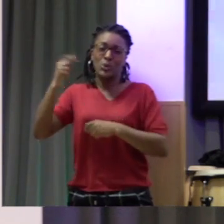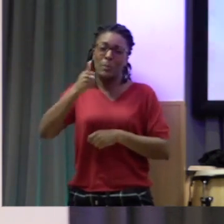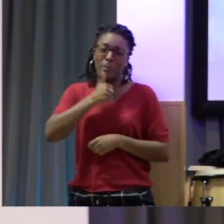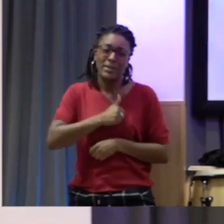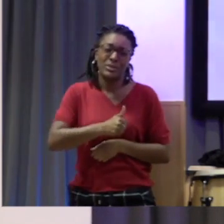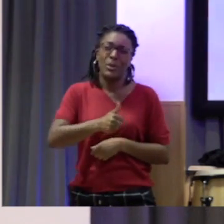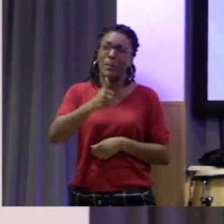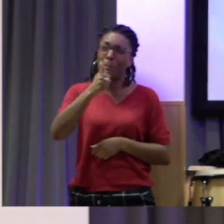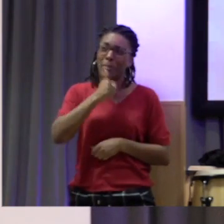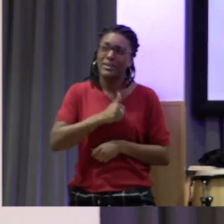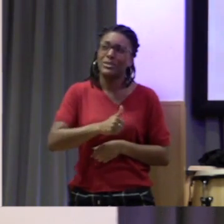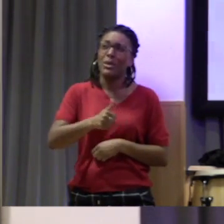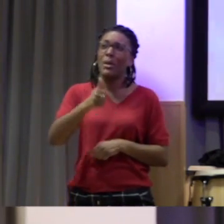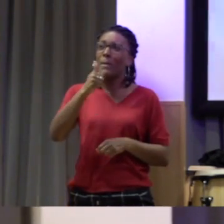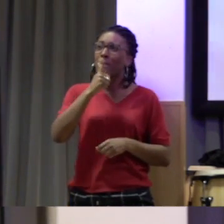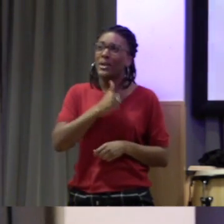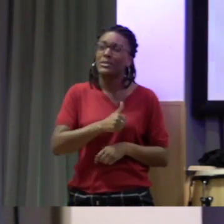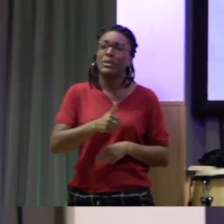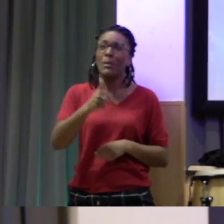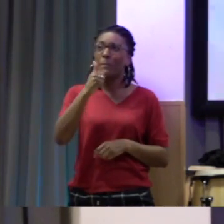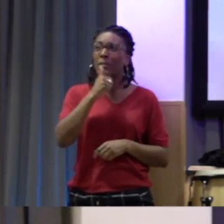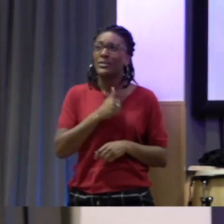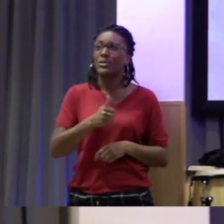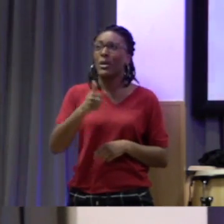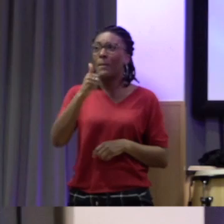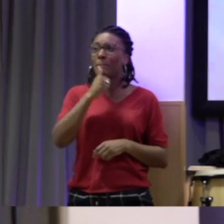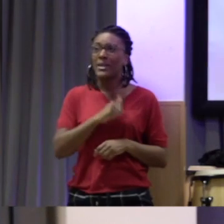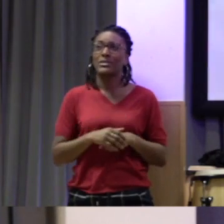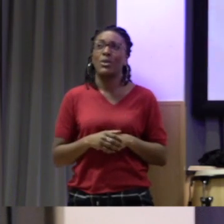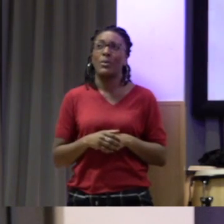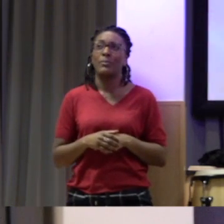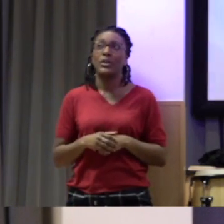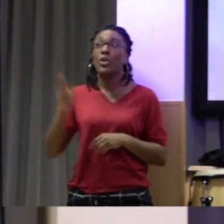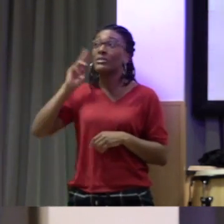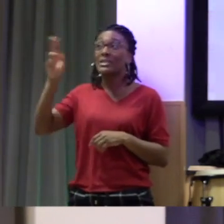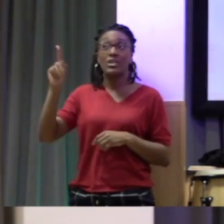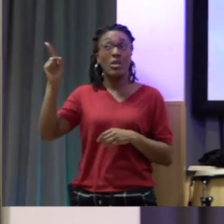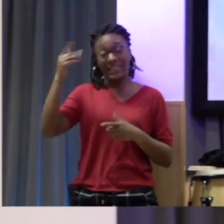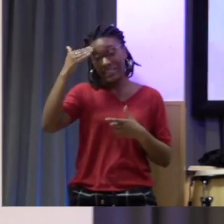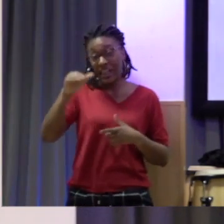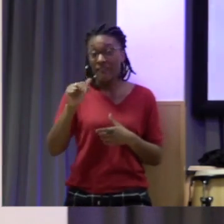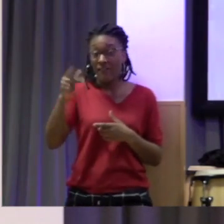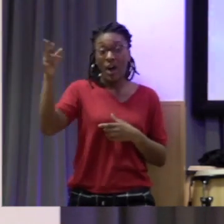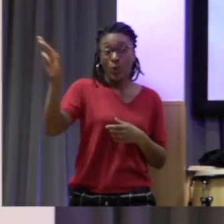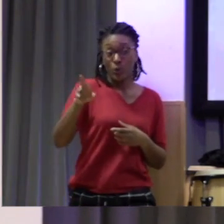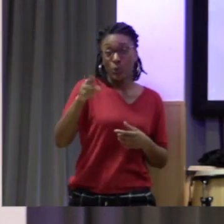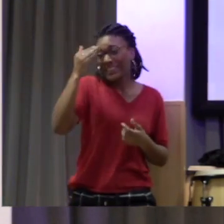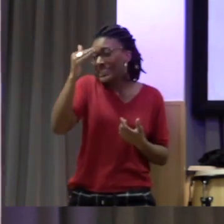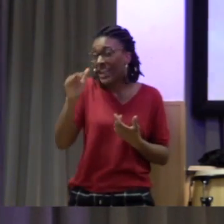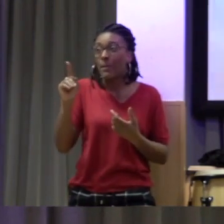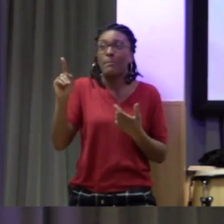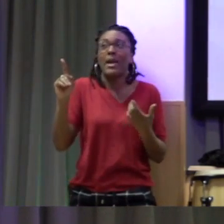Tu peux mettre le verset, ma soeur, s'il te plaît. Le Seigneur ne tarde pas dans l'accomplissement de la promesse,